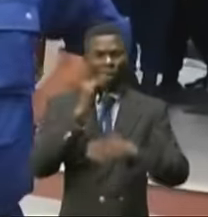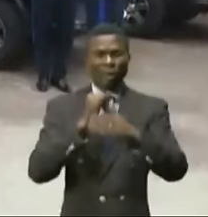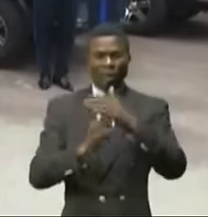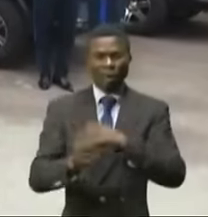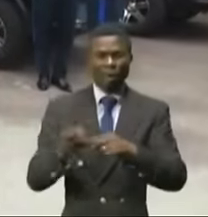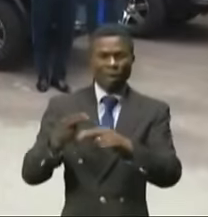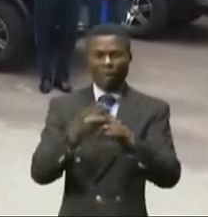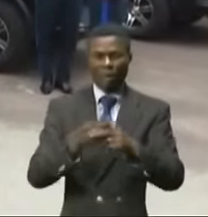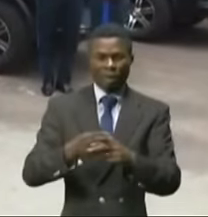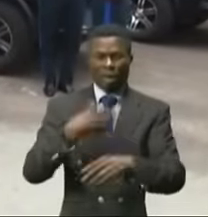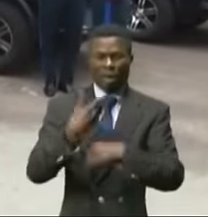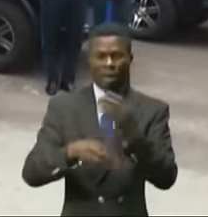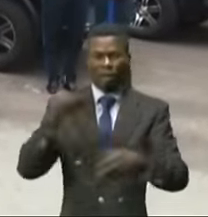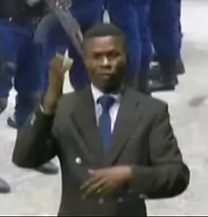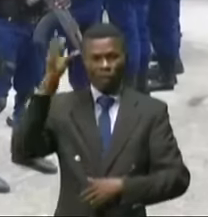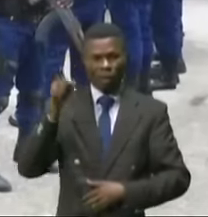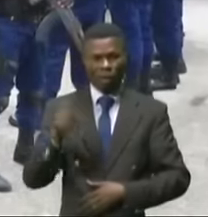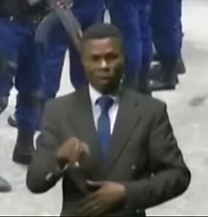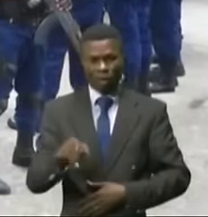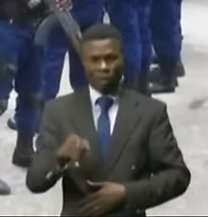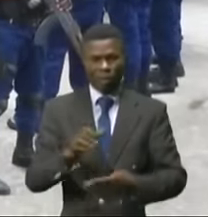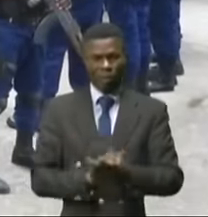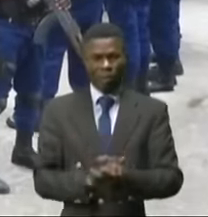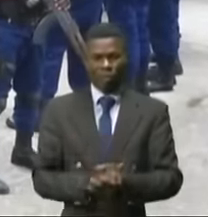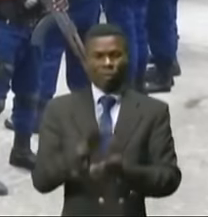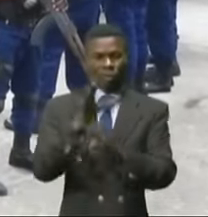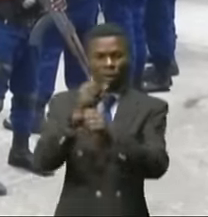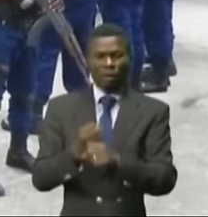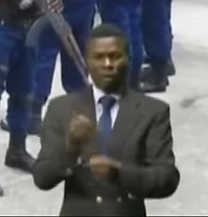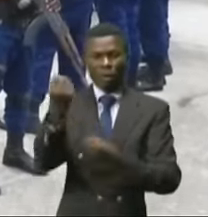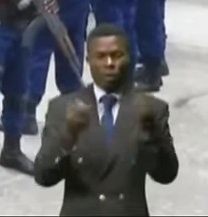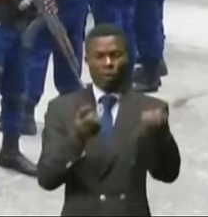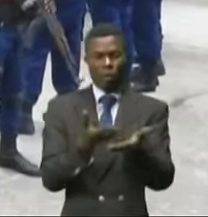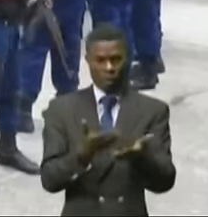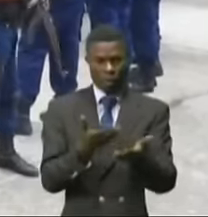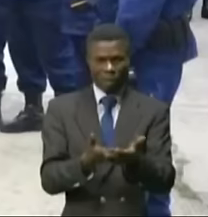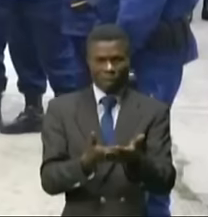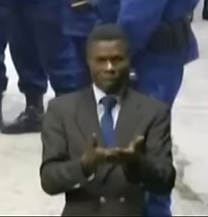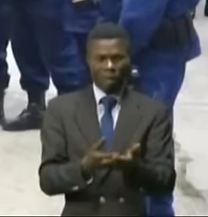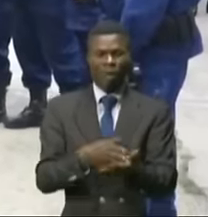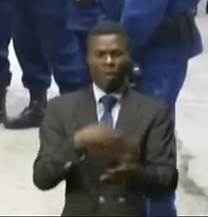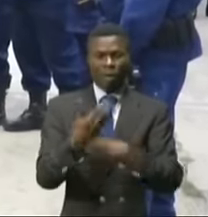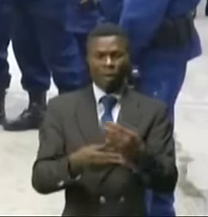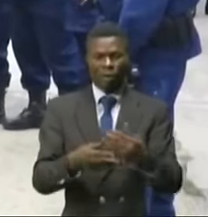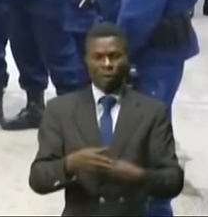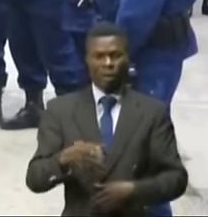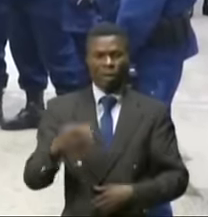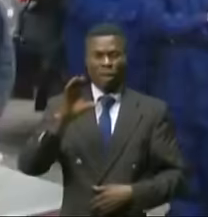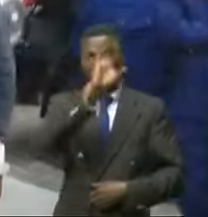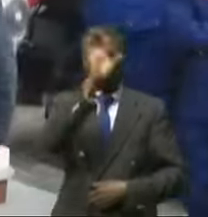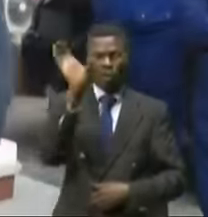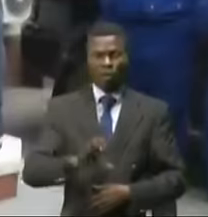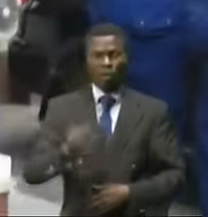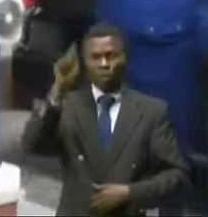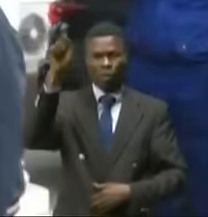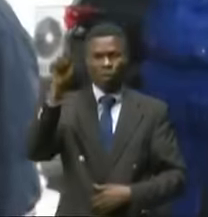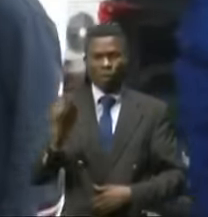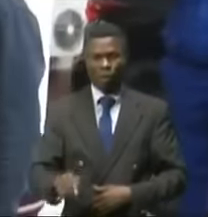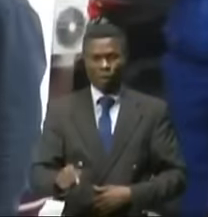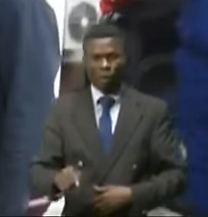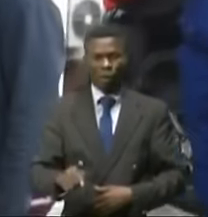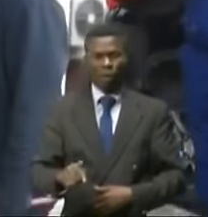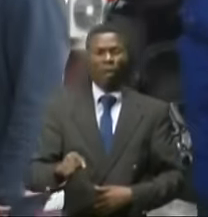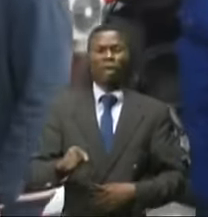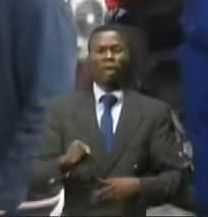l'Intérieur, Sécurité et Affaires Coutumières. La réception de ce véhicule a été effectuée par le commissaire général de la PNC,